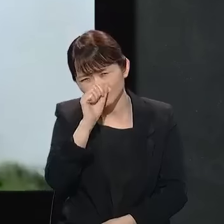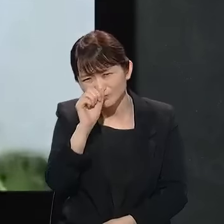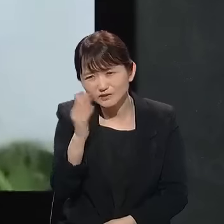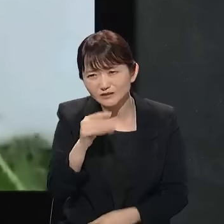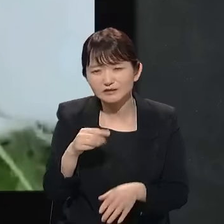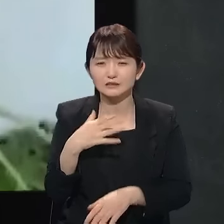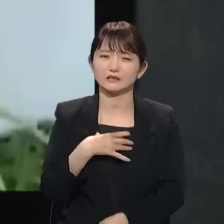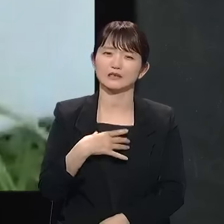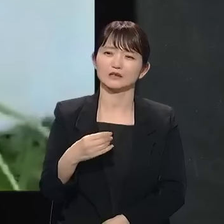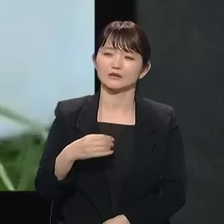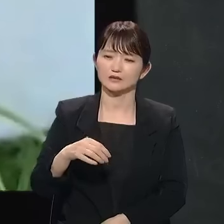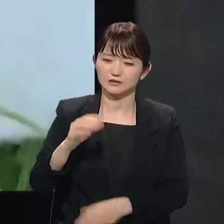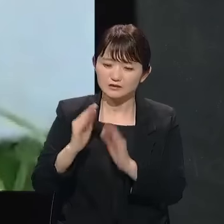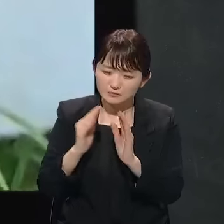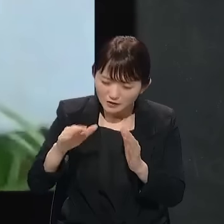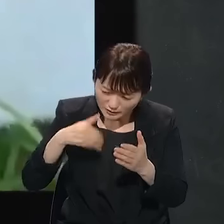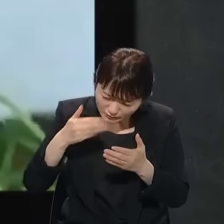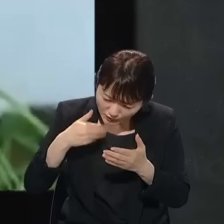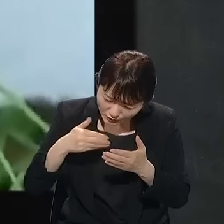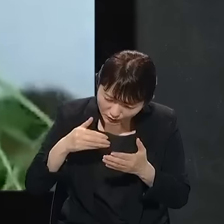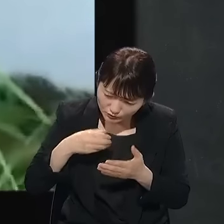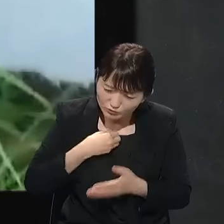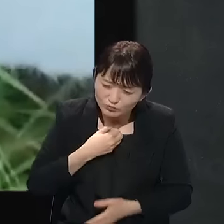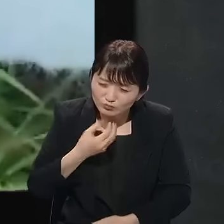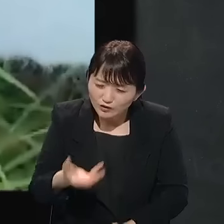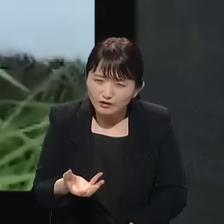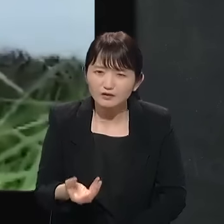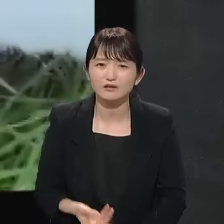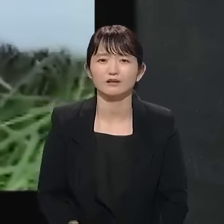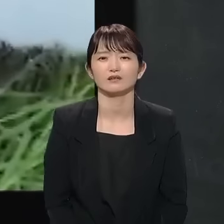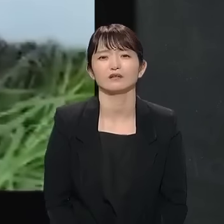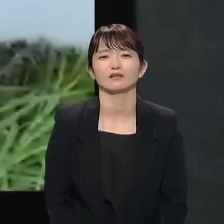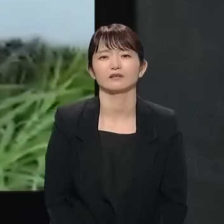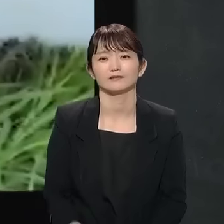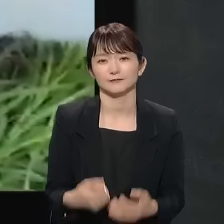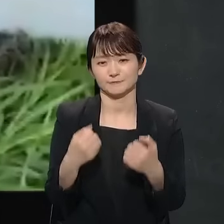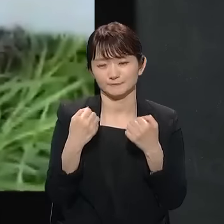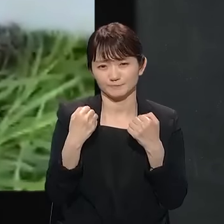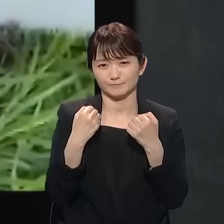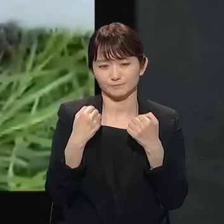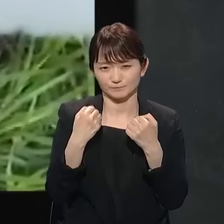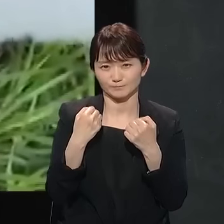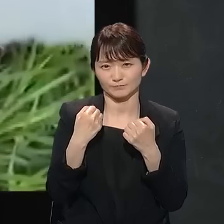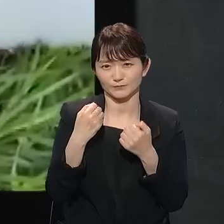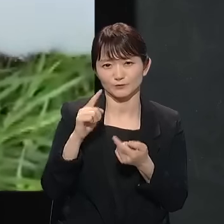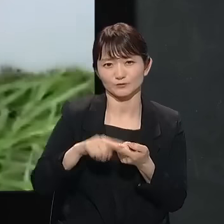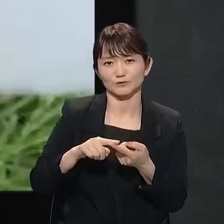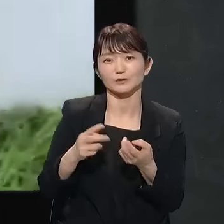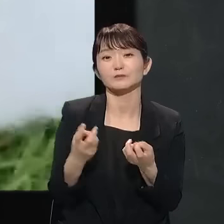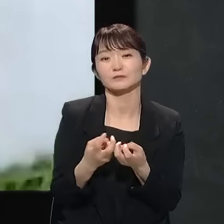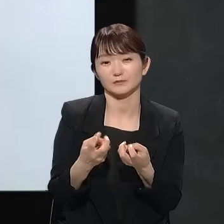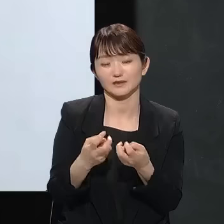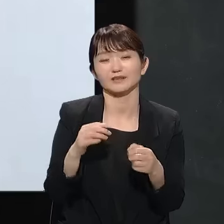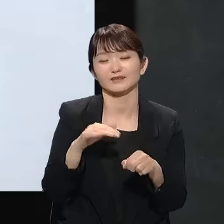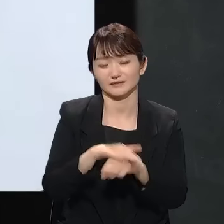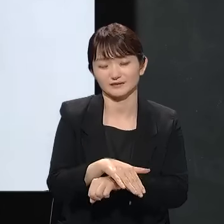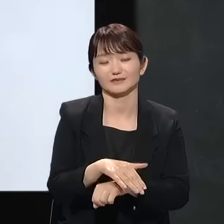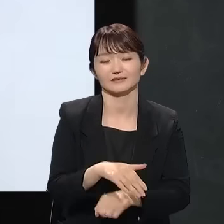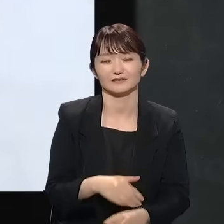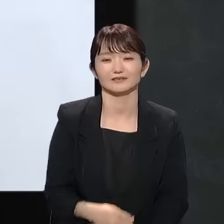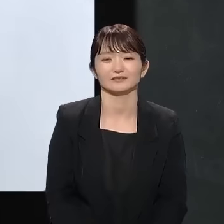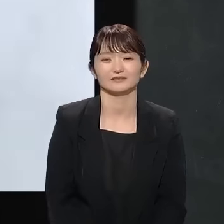풀을 뜯어먹고 속을 다 개워낸다고 하더군요. 건강을 유지하기 위한 실제 댕댕이들의